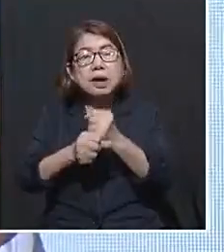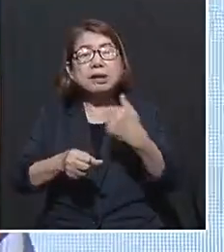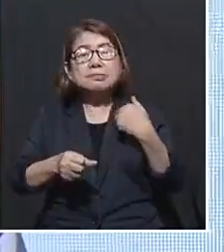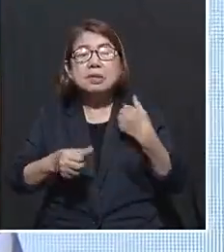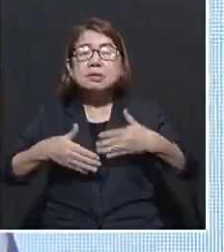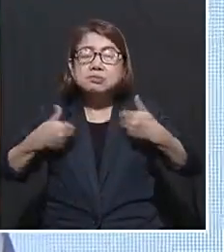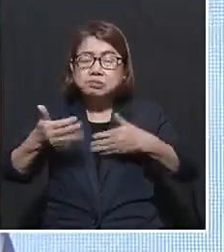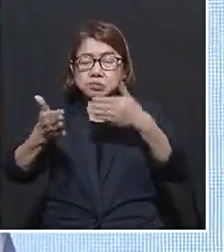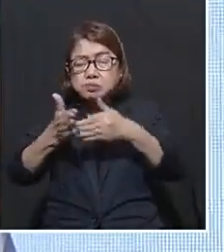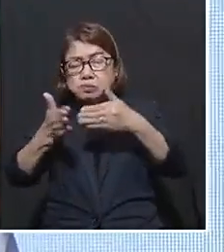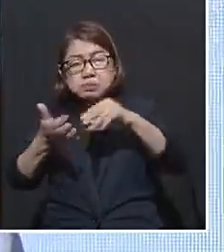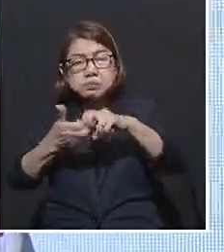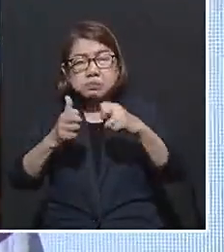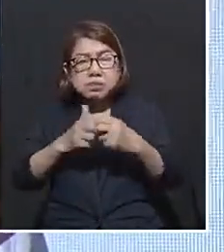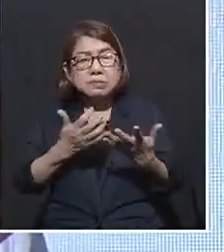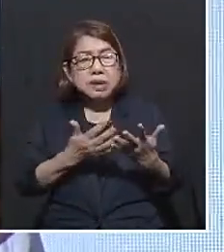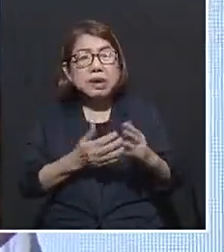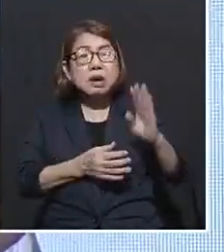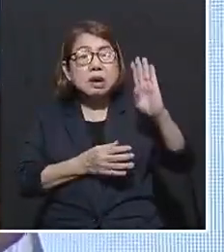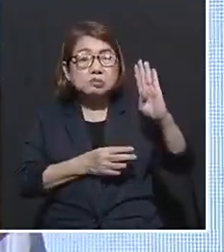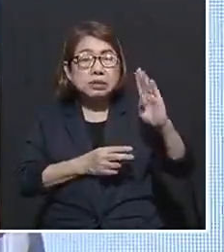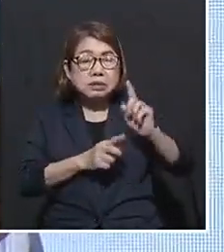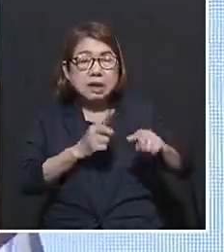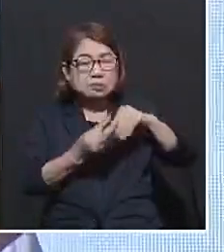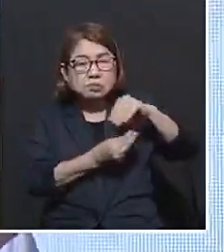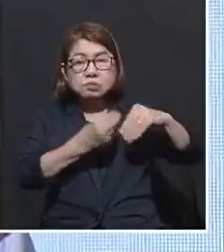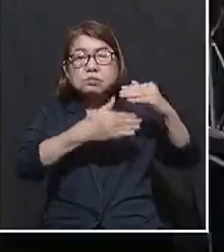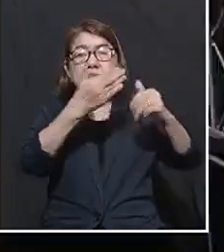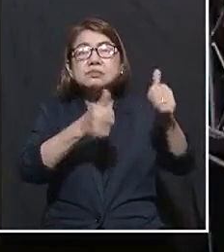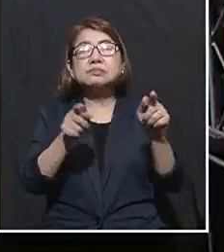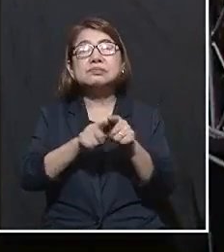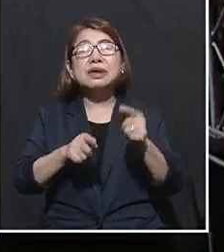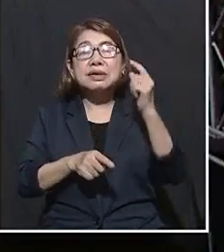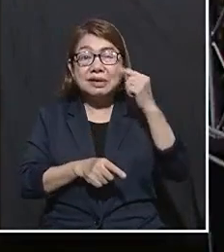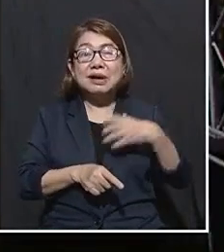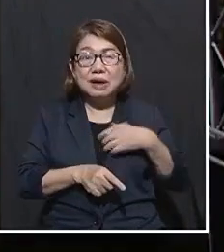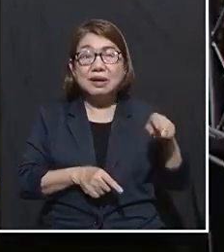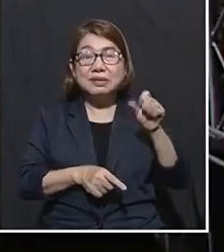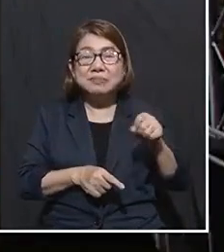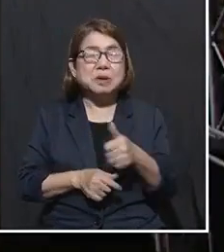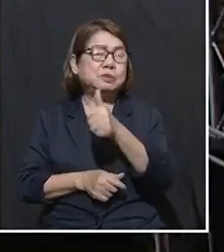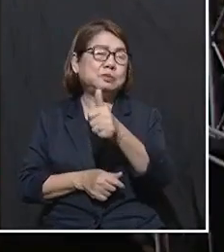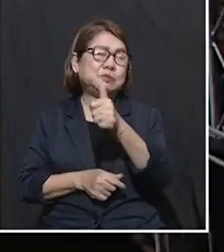ชน์สูงสุดให้กับสถานประกอบการผมเชื่อว่าสถานประกอบการต้องการตรงนั้น ค่ะสุดยอดสุดยอดนะคะ